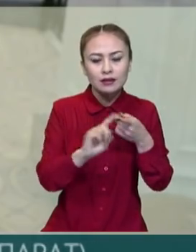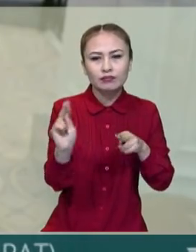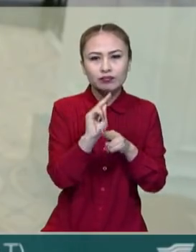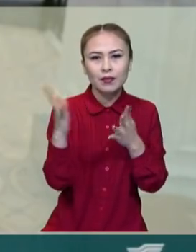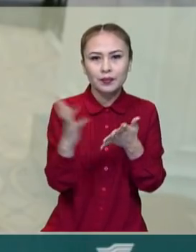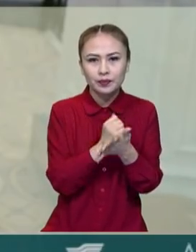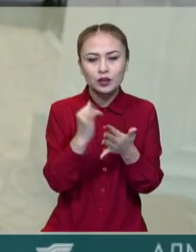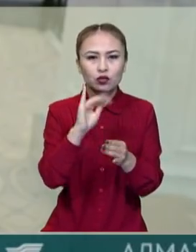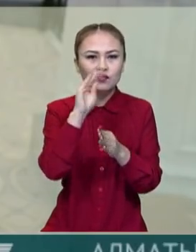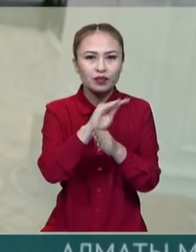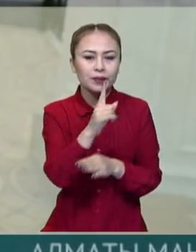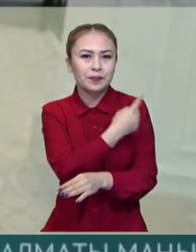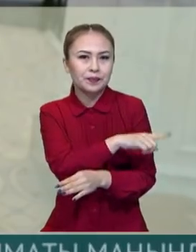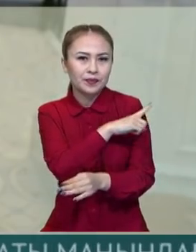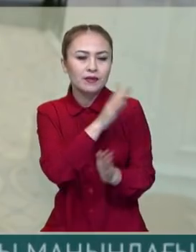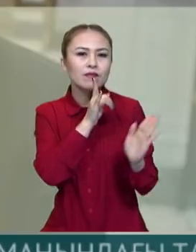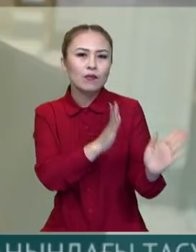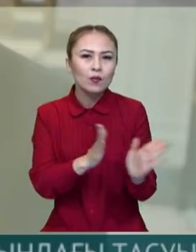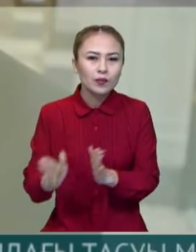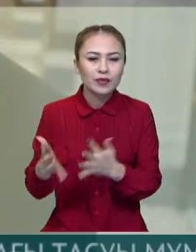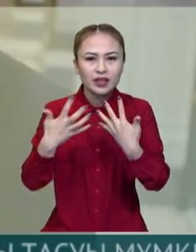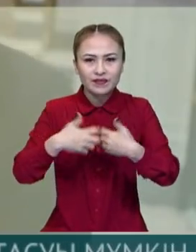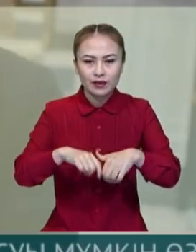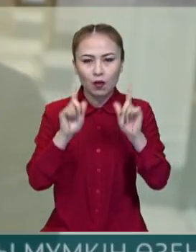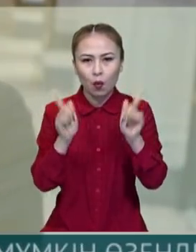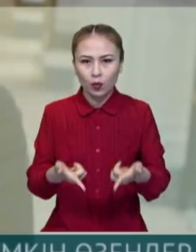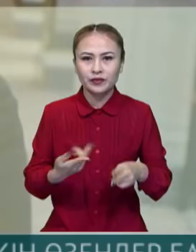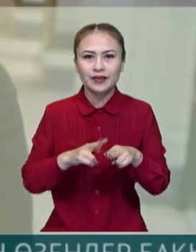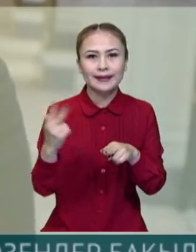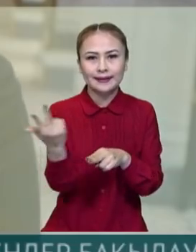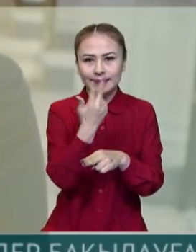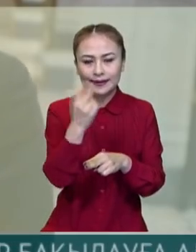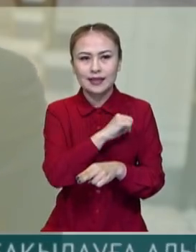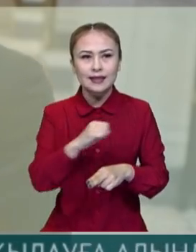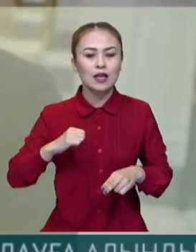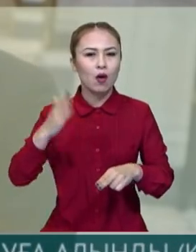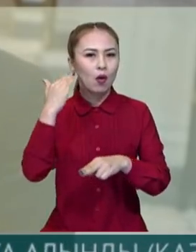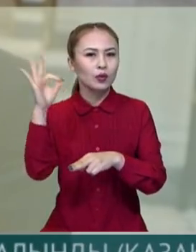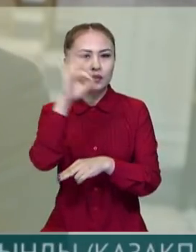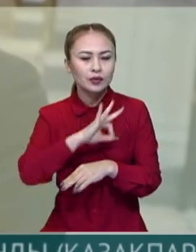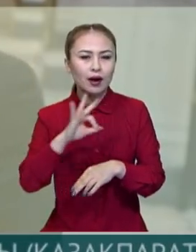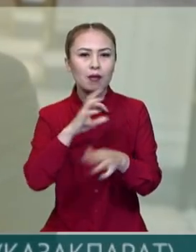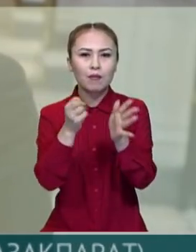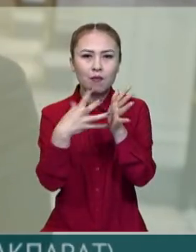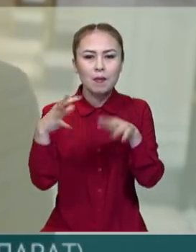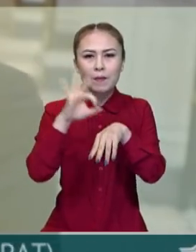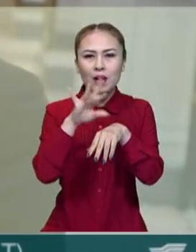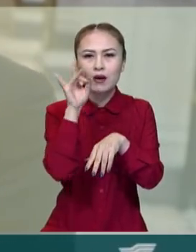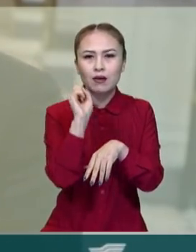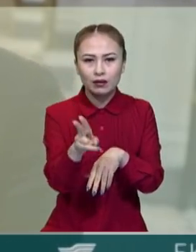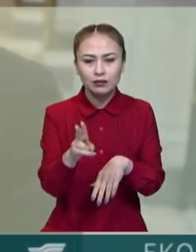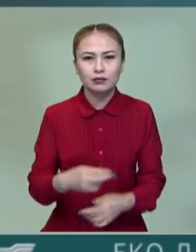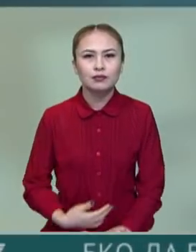таңдау. Сондай-ақ бұл медицина саласын цифрландыру және үшінші ең өзекті мәселе онкологиялық аурулар болып